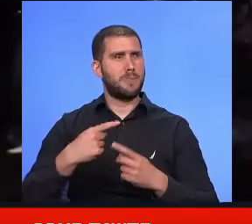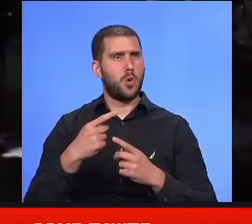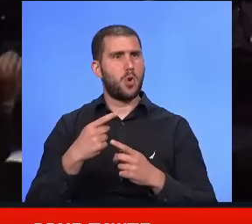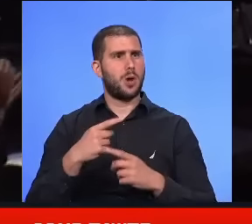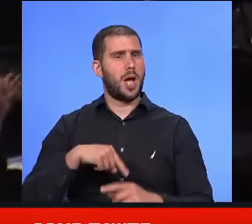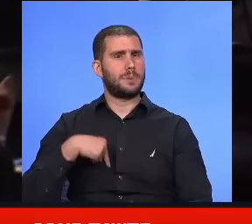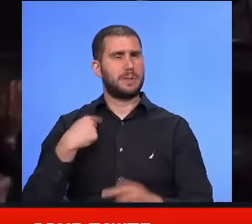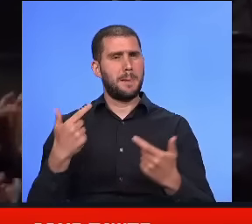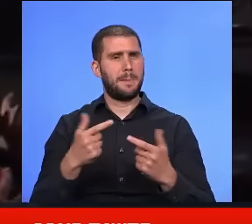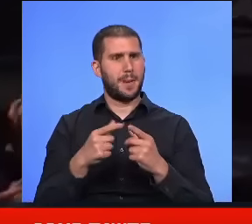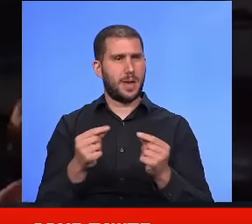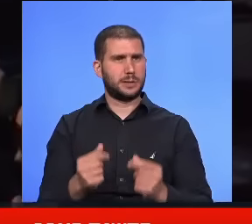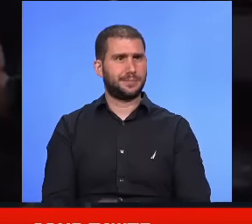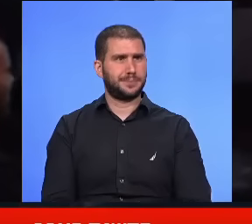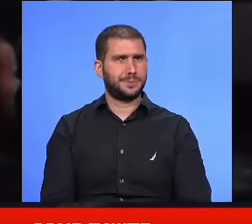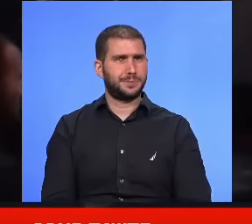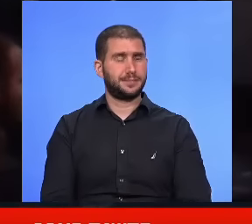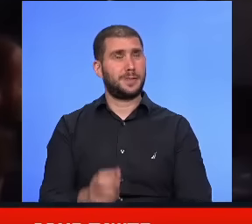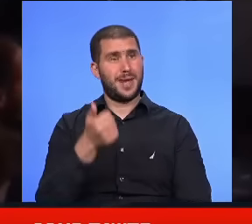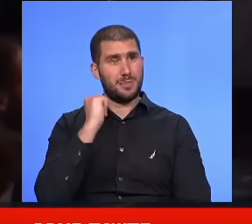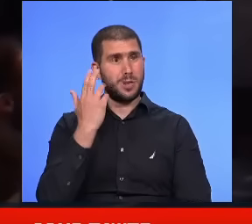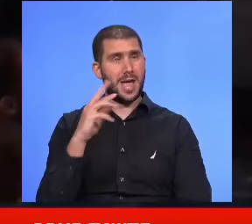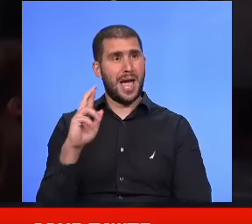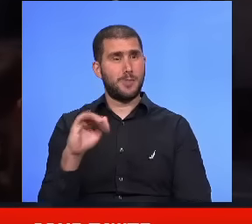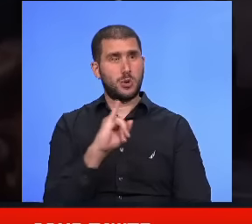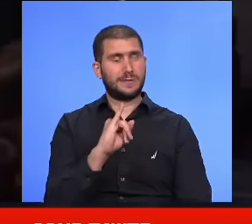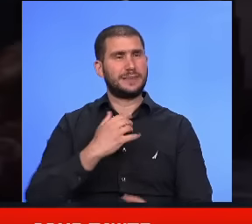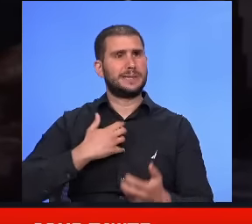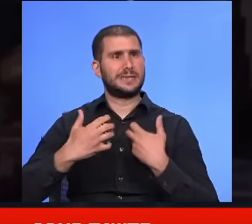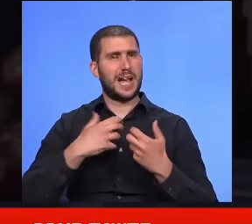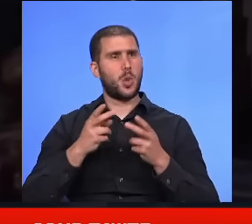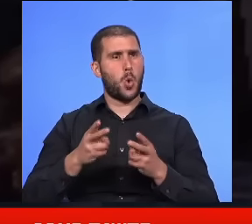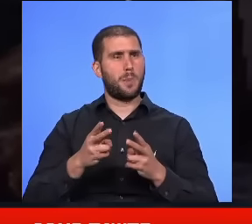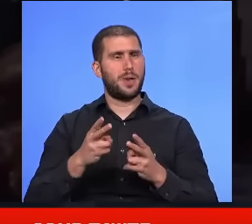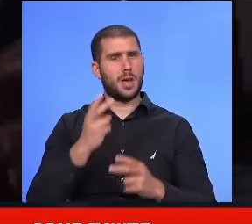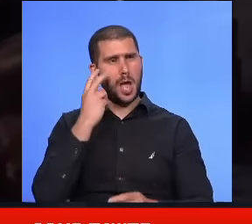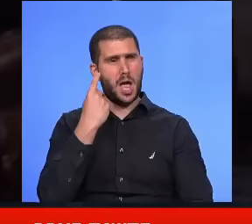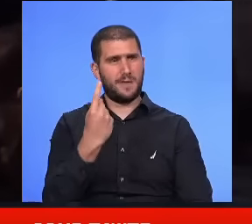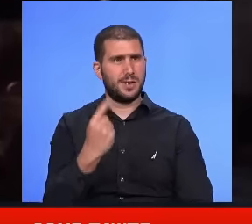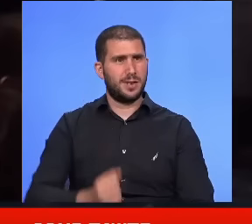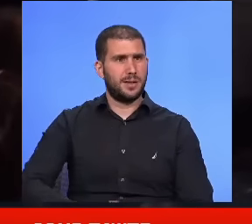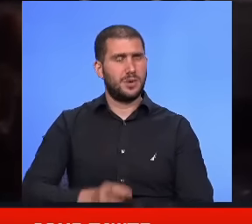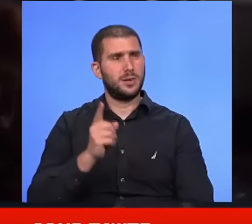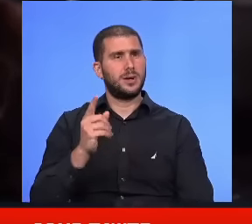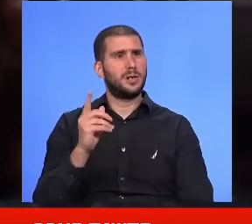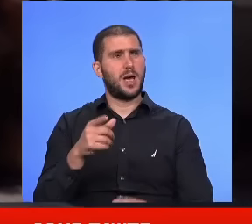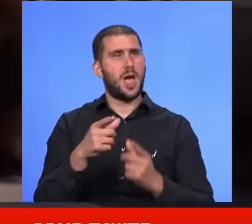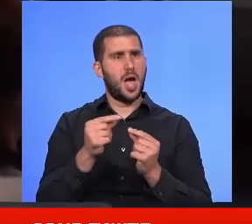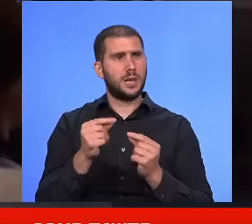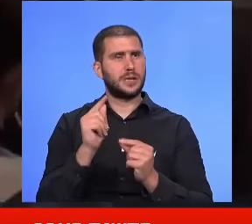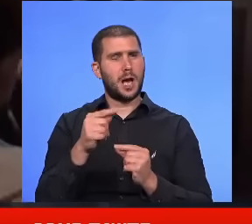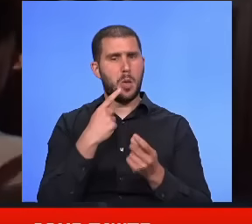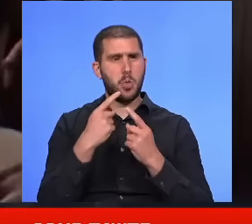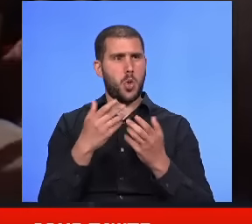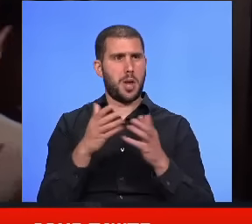לאורך זמן מהמלחמה בעזה. אמש היה זה רמי יוסף, שחקן וקומיקאי ממוצא ערבי, שהביא את עזה אל